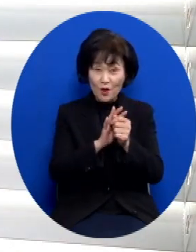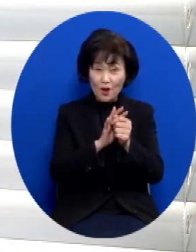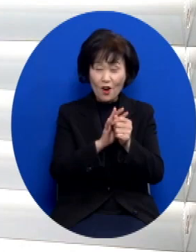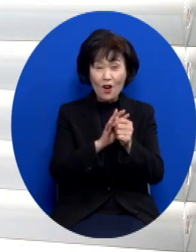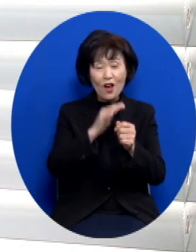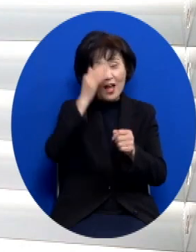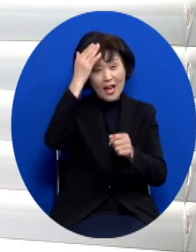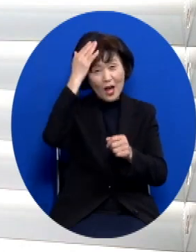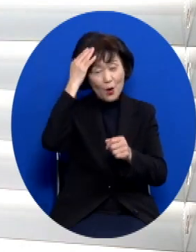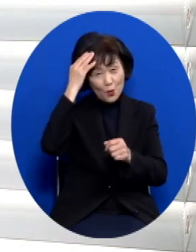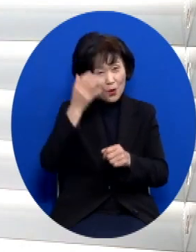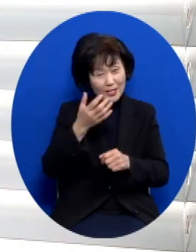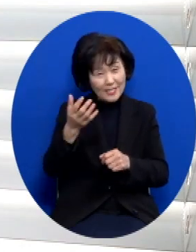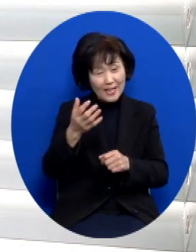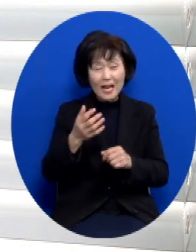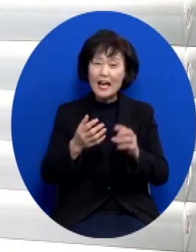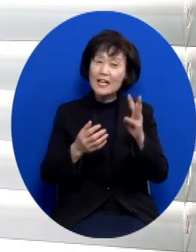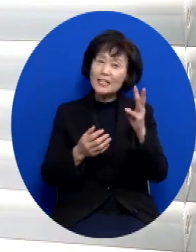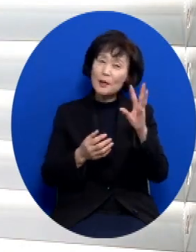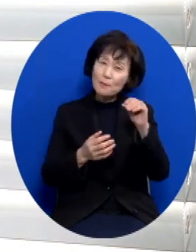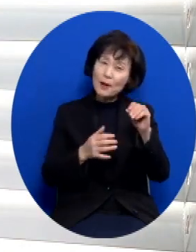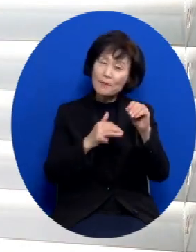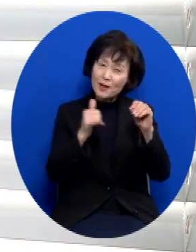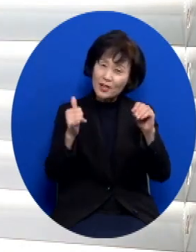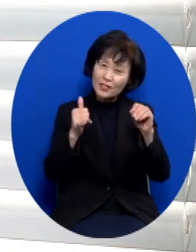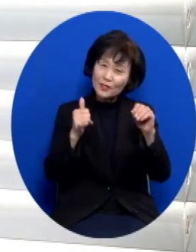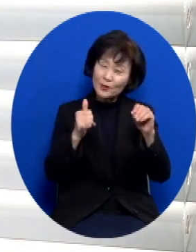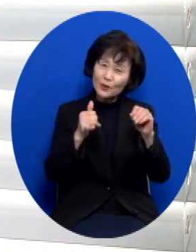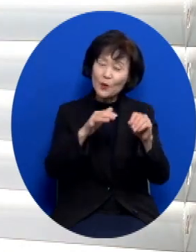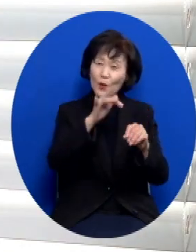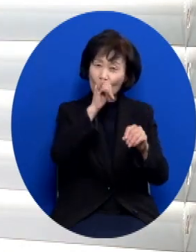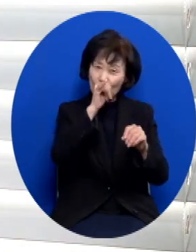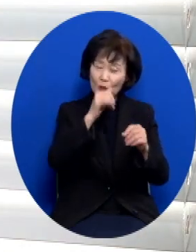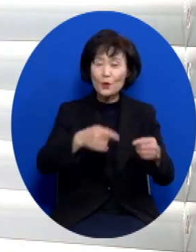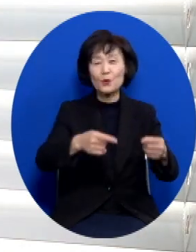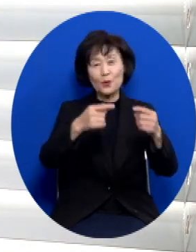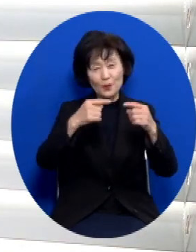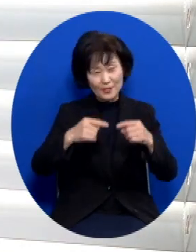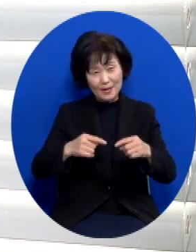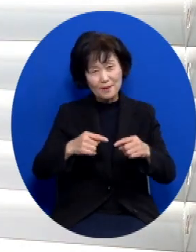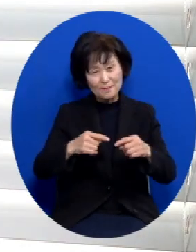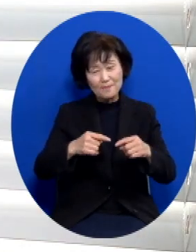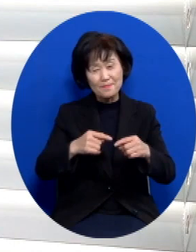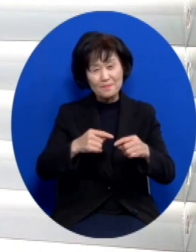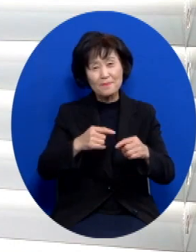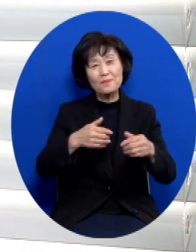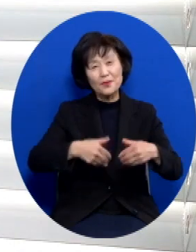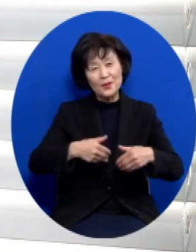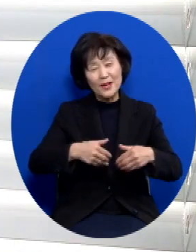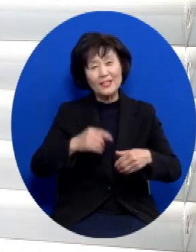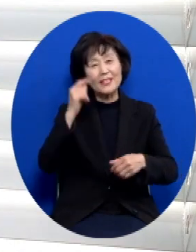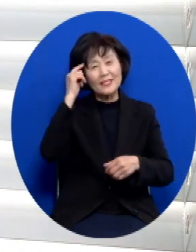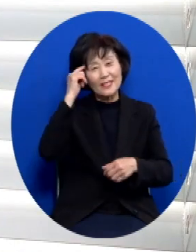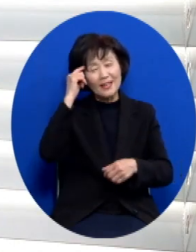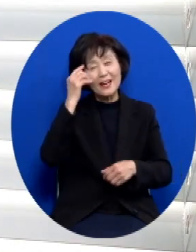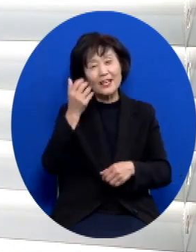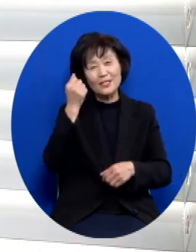정도를 좀 찾아서 동참할 수 있게끔 만들어 가야 되겠다. 이런 생각도